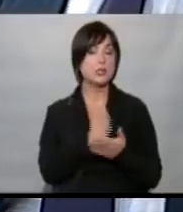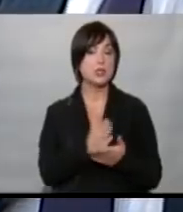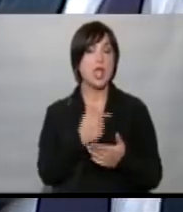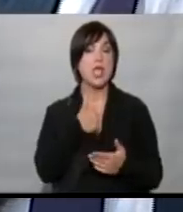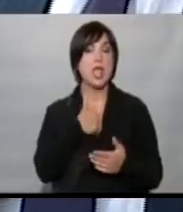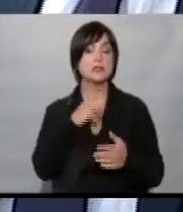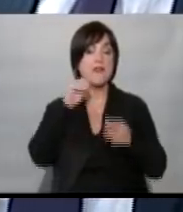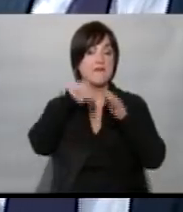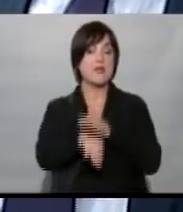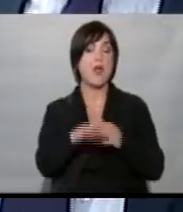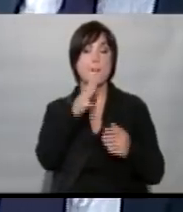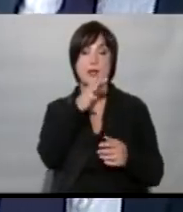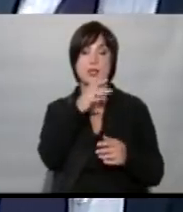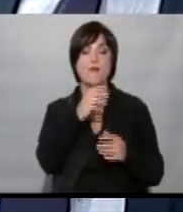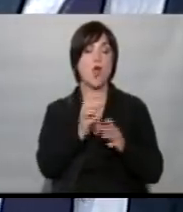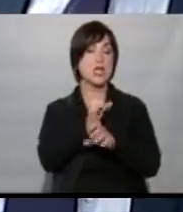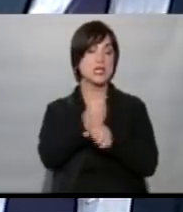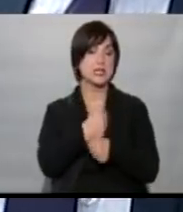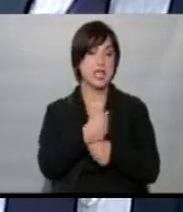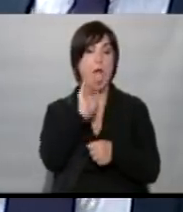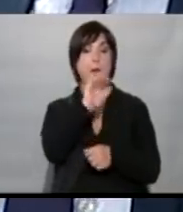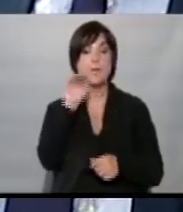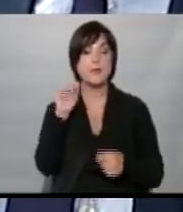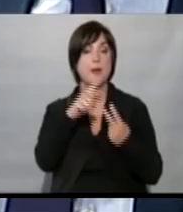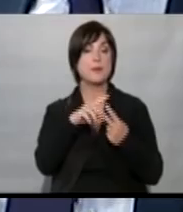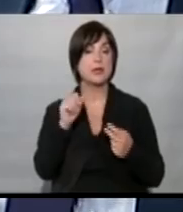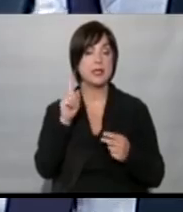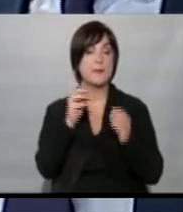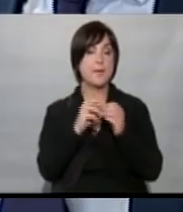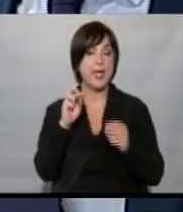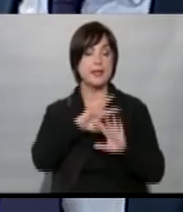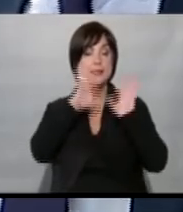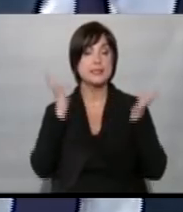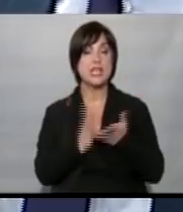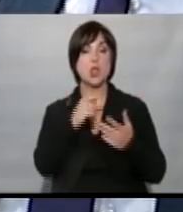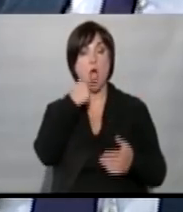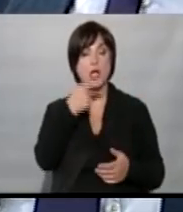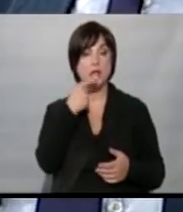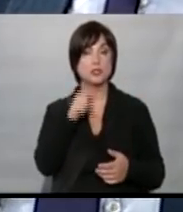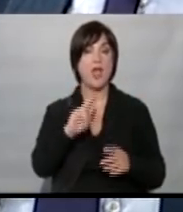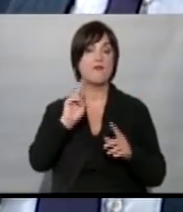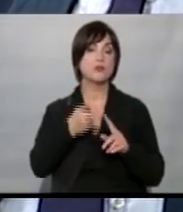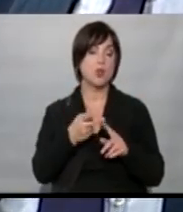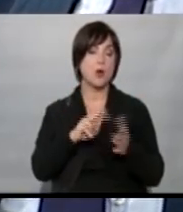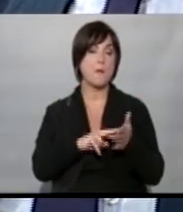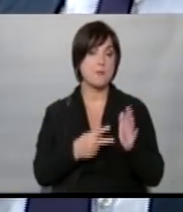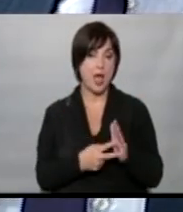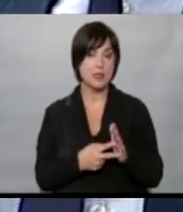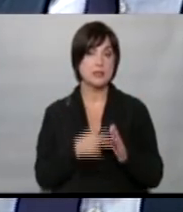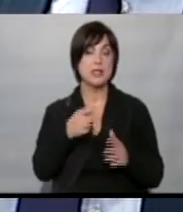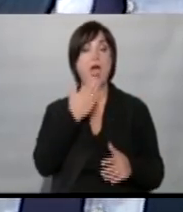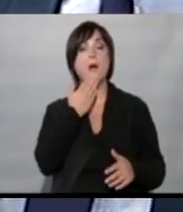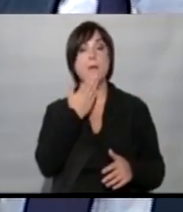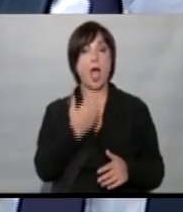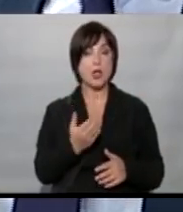ја втурна Република Македонија во криза. Препораките на Прибе и сето она што го кажавте, сега е во втор план, сега